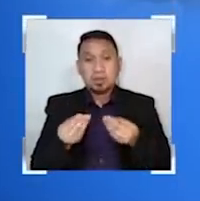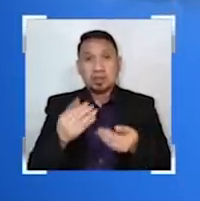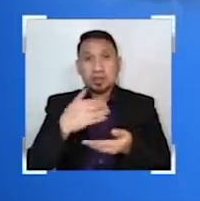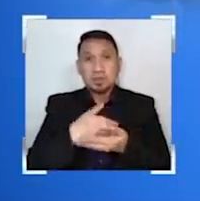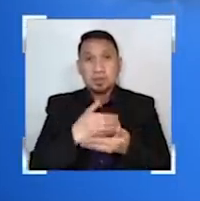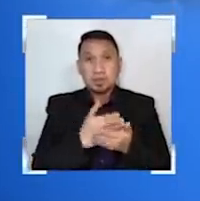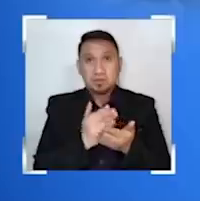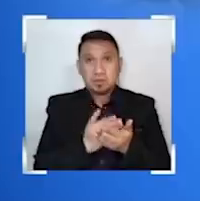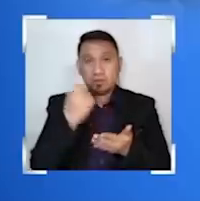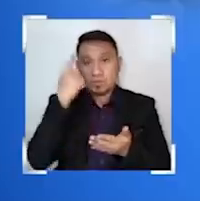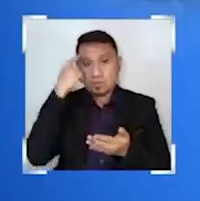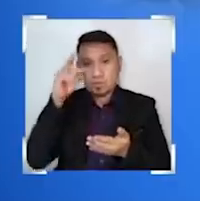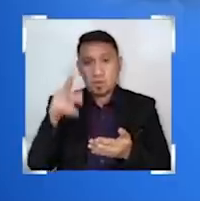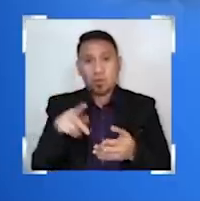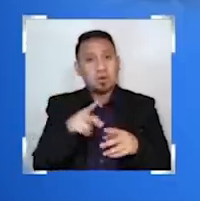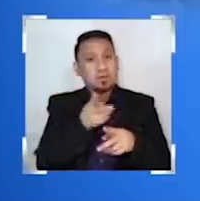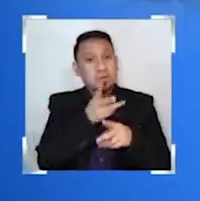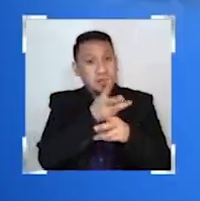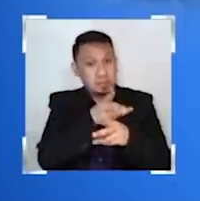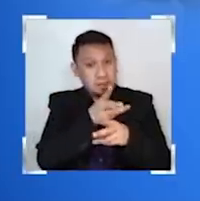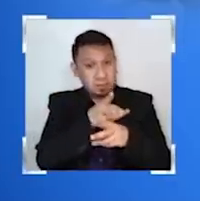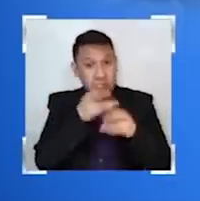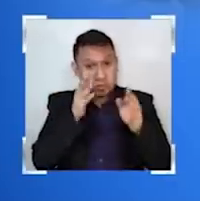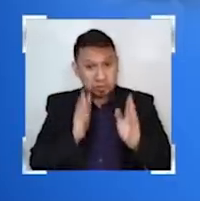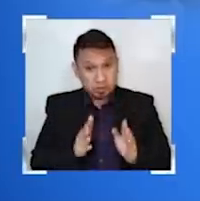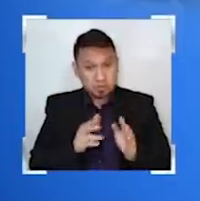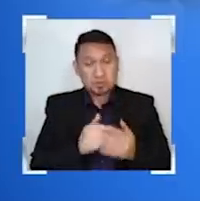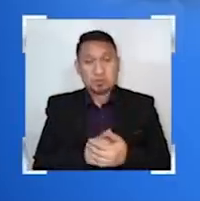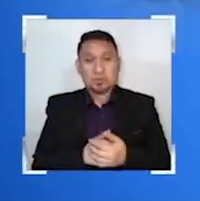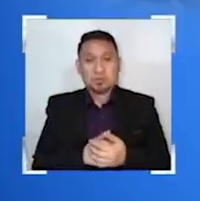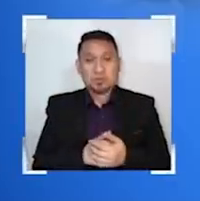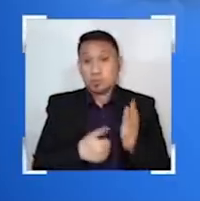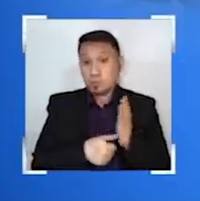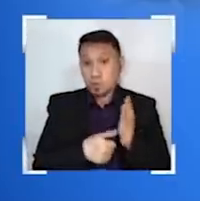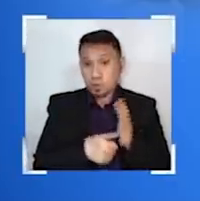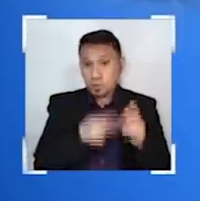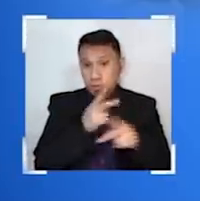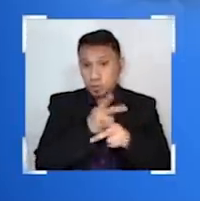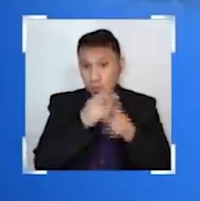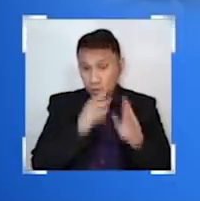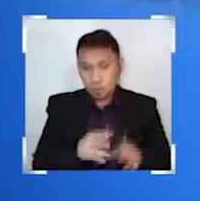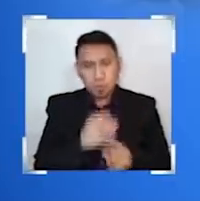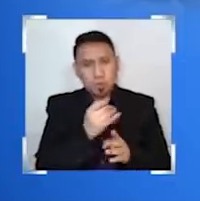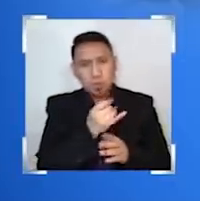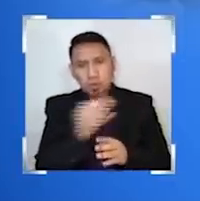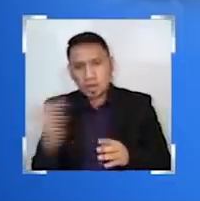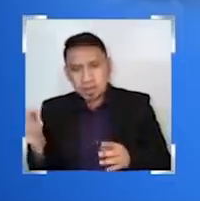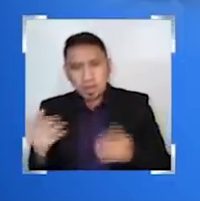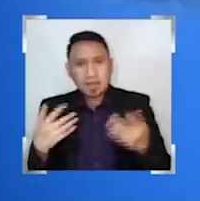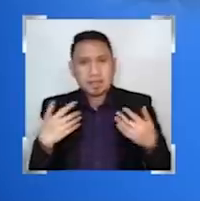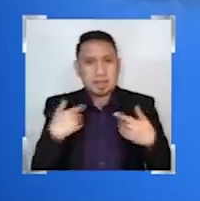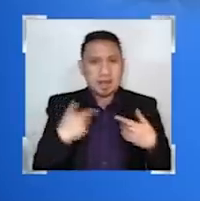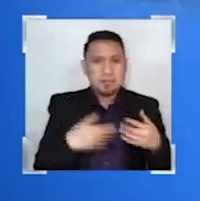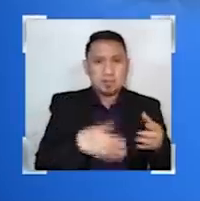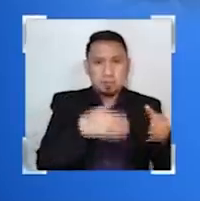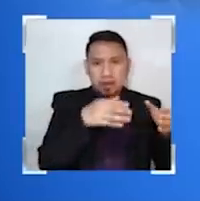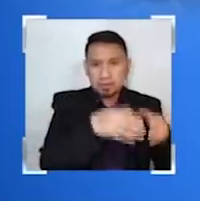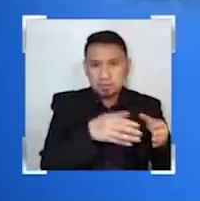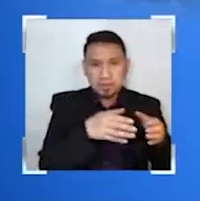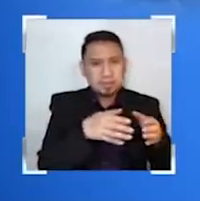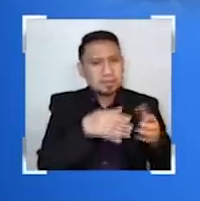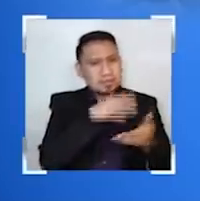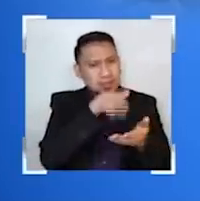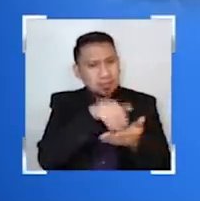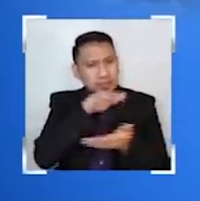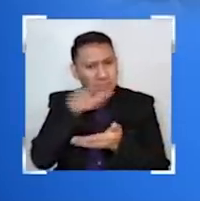watchers. At ito ay kung ilang number of precincts yung buong Pilipinas times 2 yan. And then,